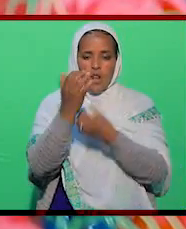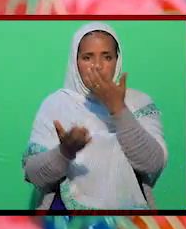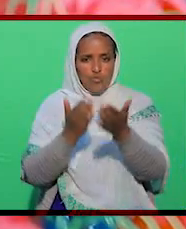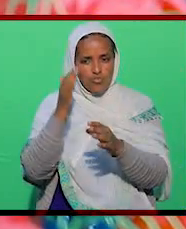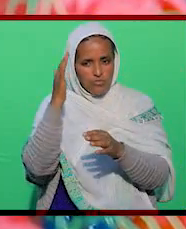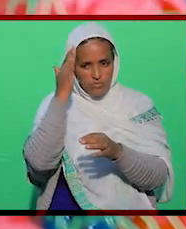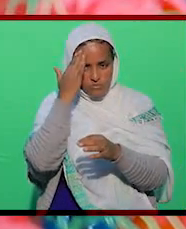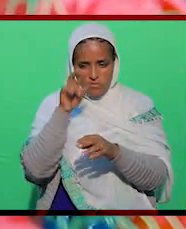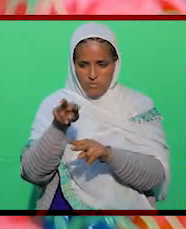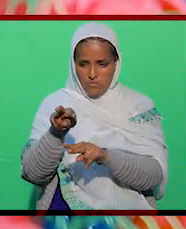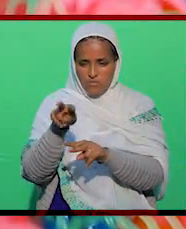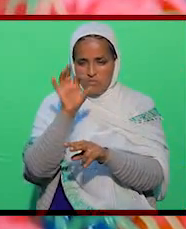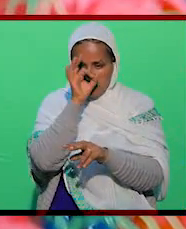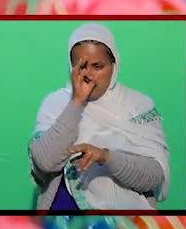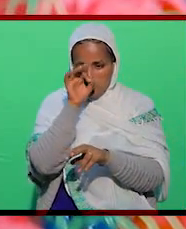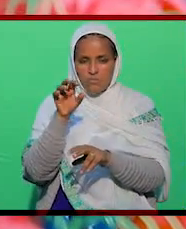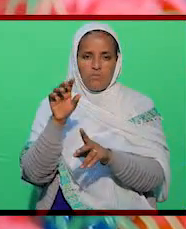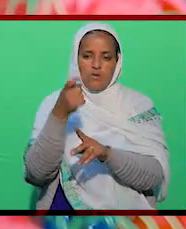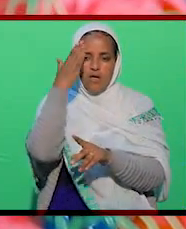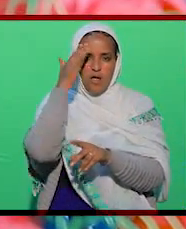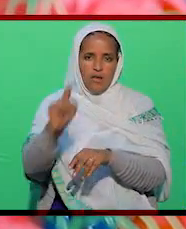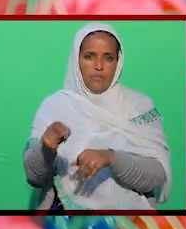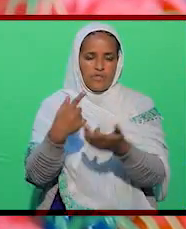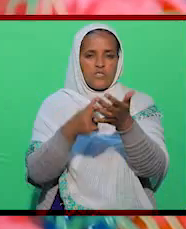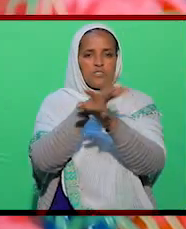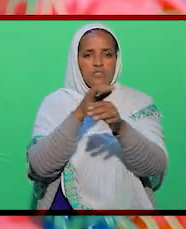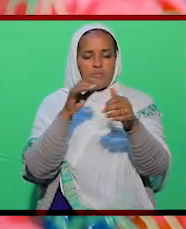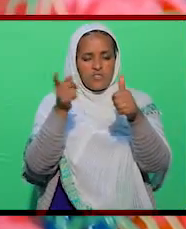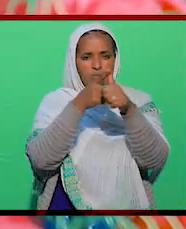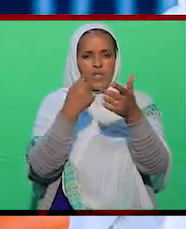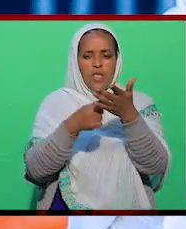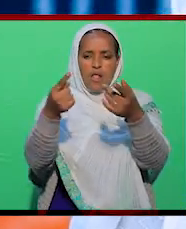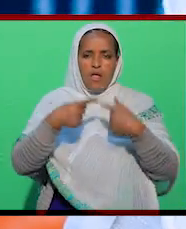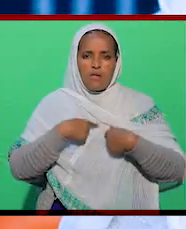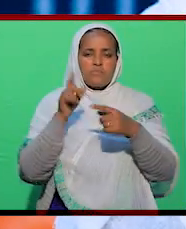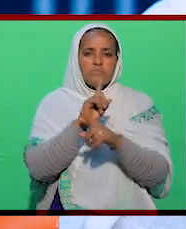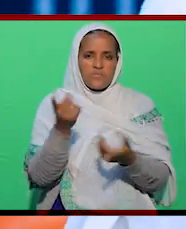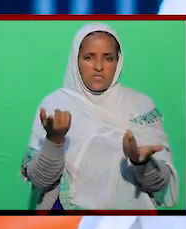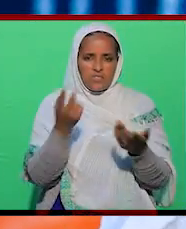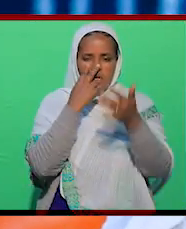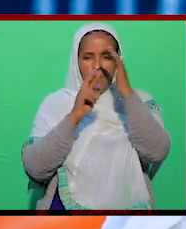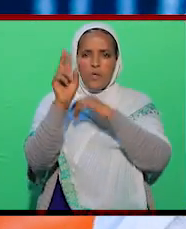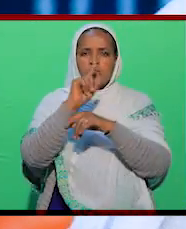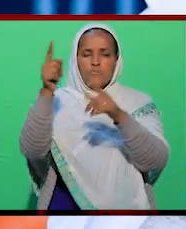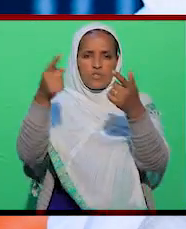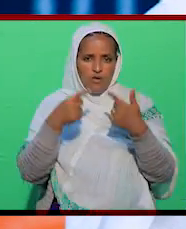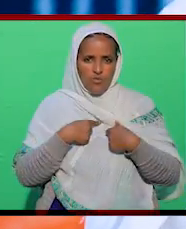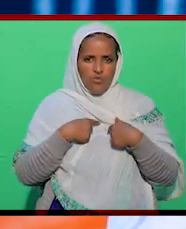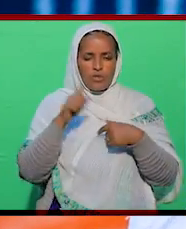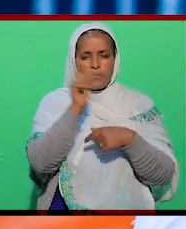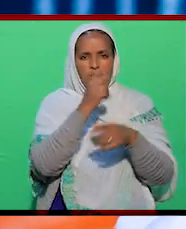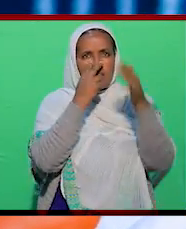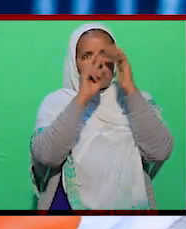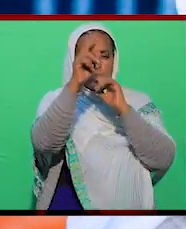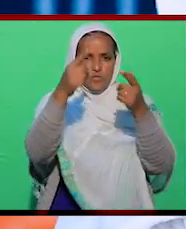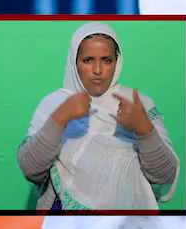ጳውሎስ። ክፉ ሰራተኞችን እወቁባቸው፣ ልናውቅባቸው ይገባል። እና ሲጀመር አሁን ምን ይነግሩናል? እስኪ ነቢያቱ አሁን